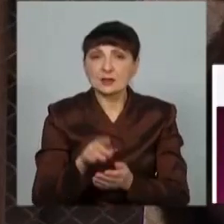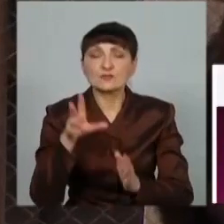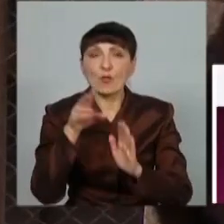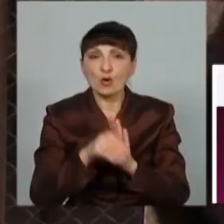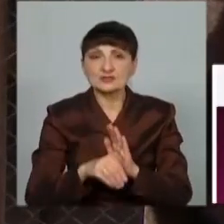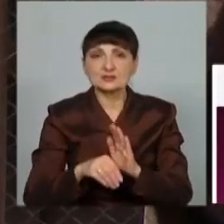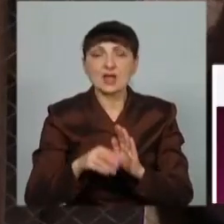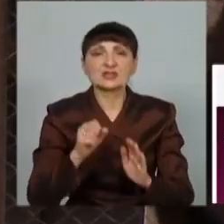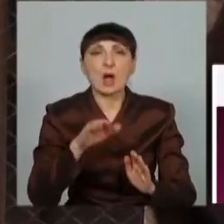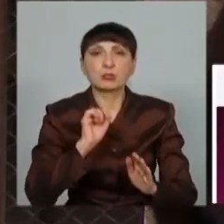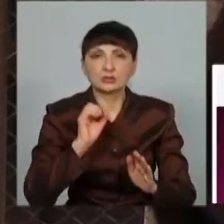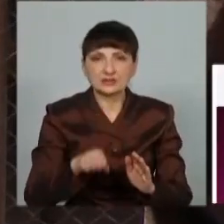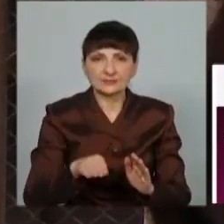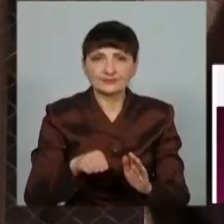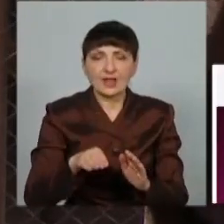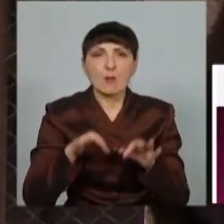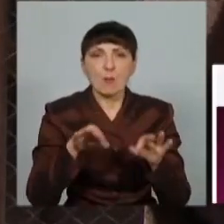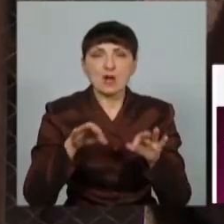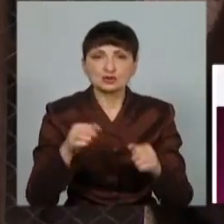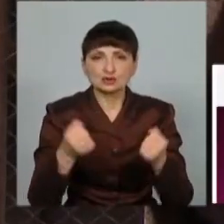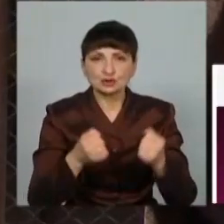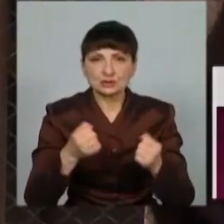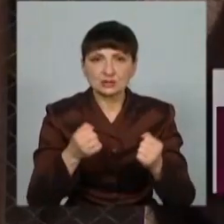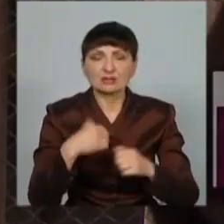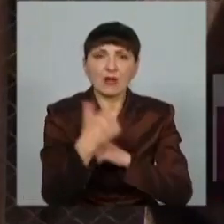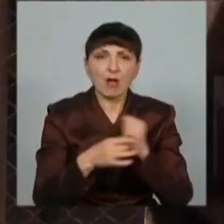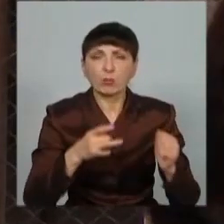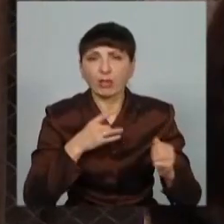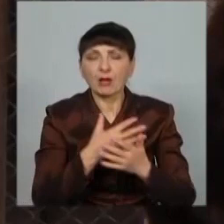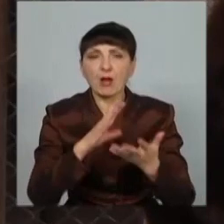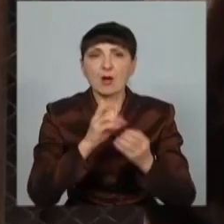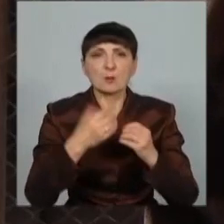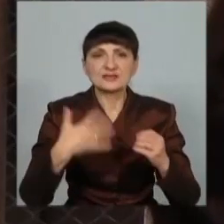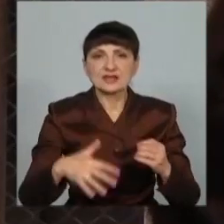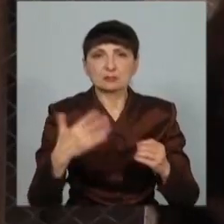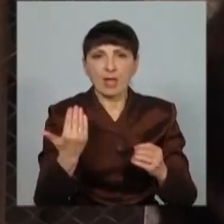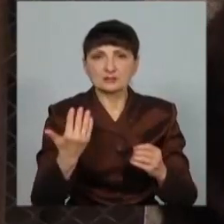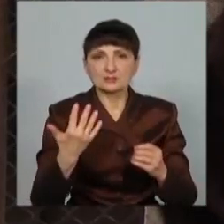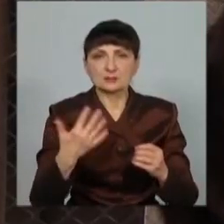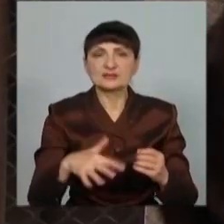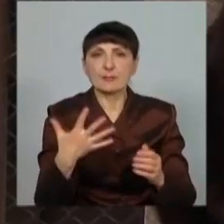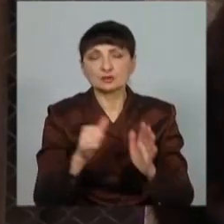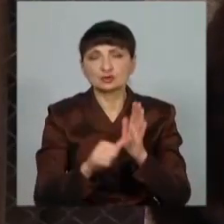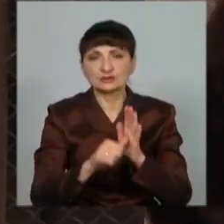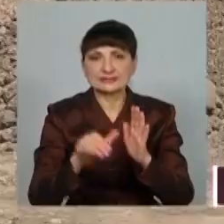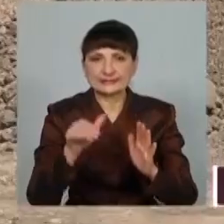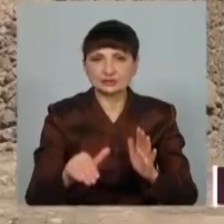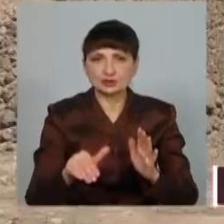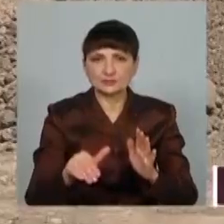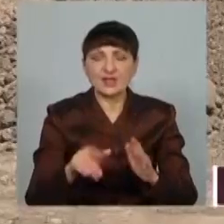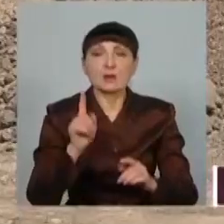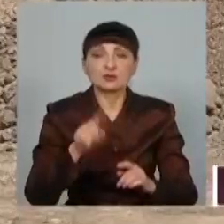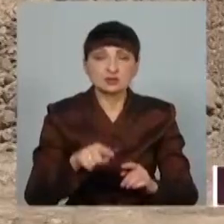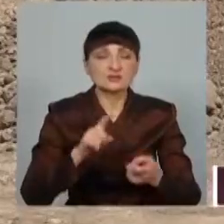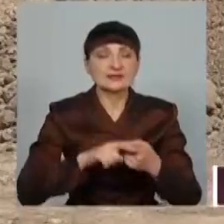хотобуд катафалк мусульманская доска ткань белая выпало 55 60 тысяч максимально между